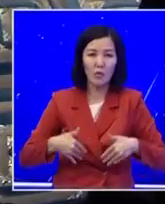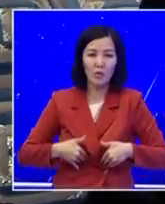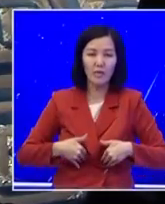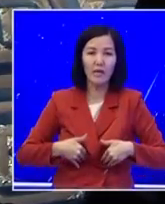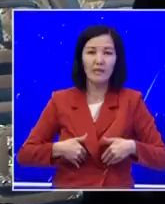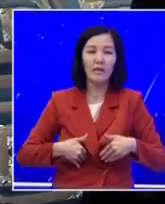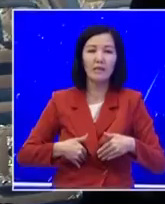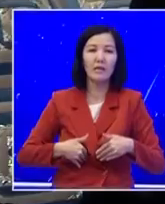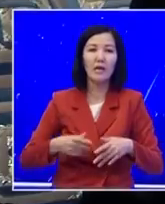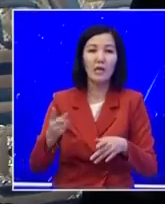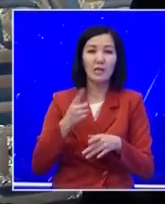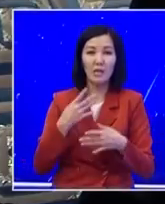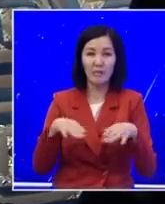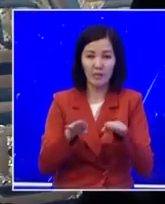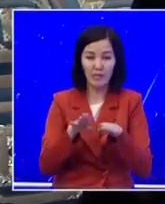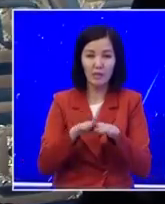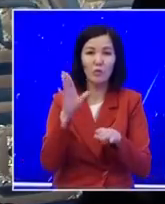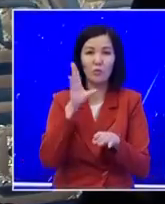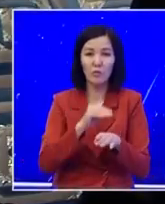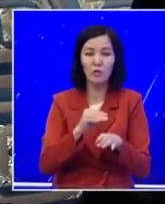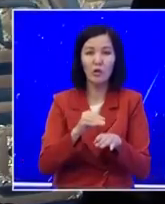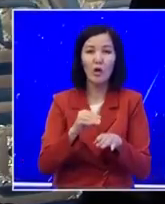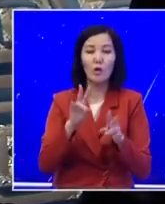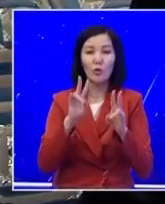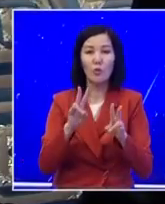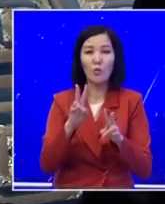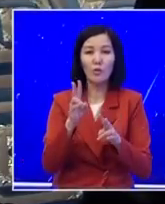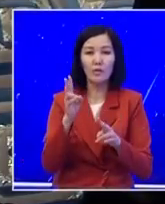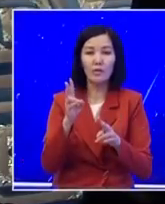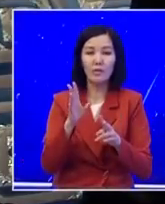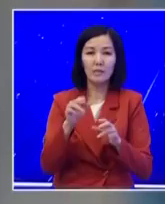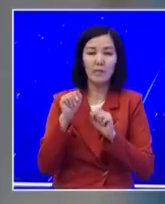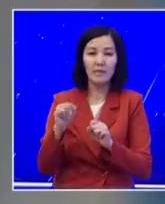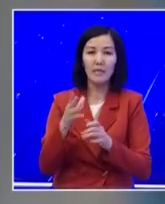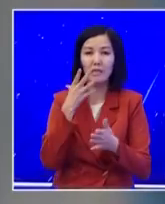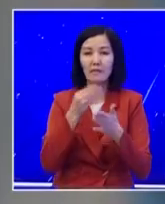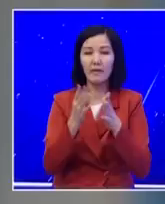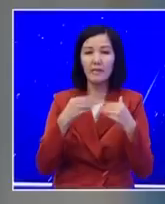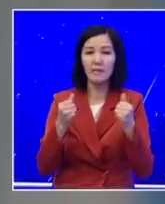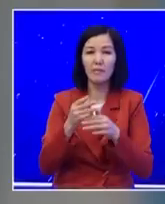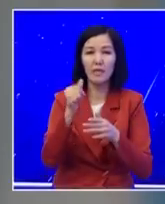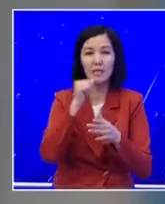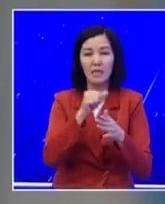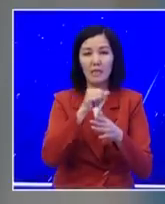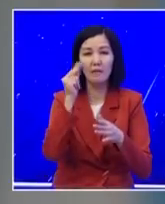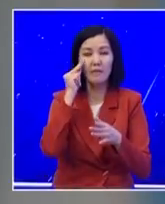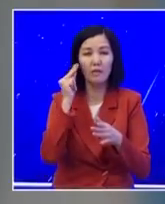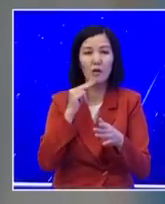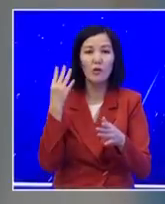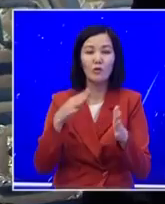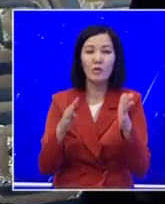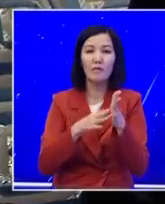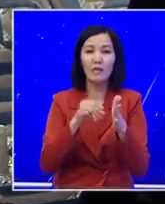лишений. Его ждала бы та же участь. Поэтому ради спасения своей семьи он скрылся в Китае. Мой дед умер в 1949